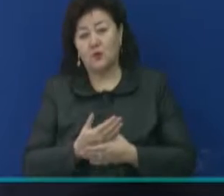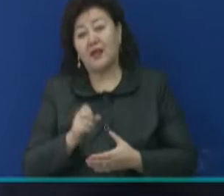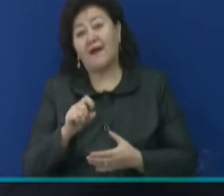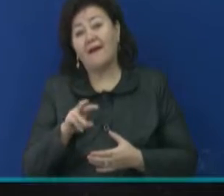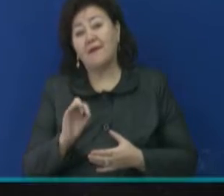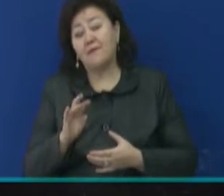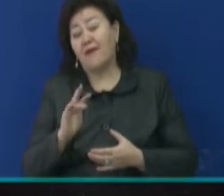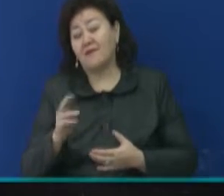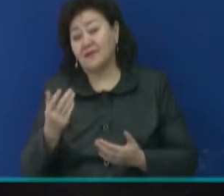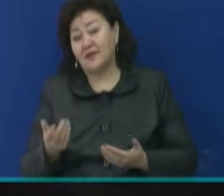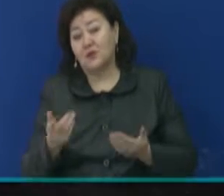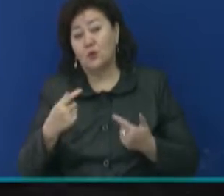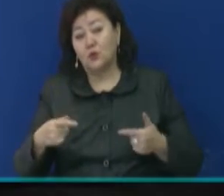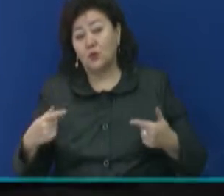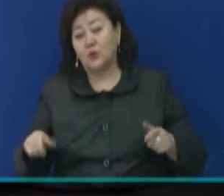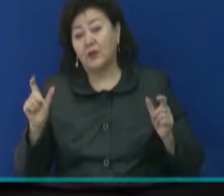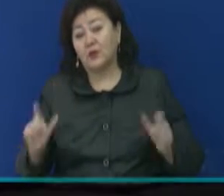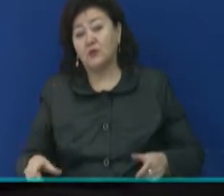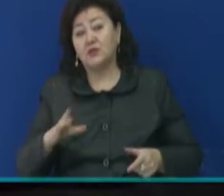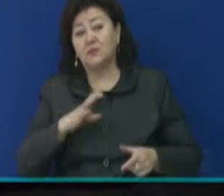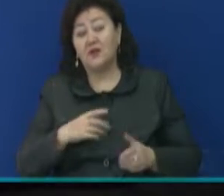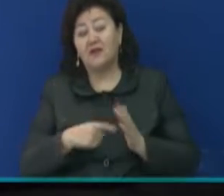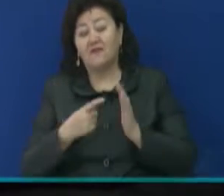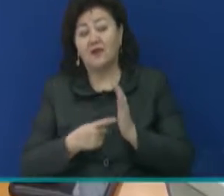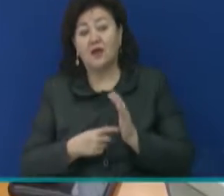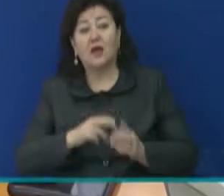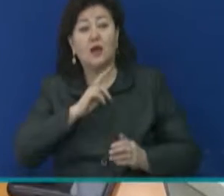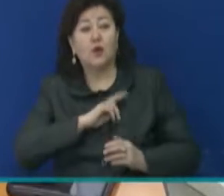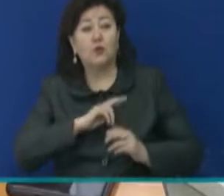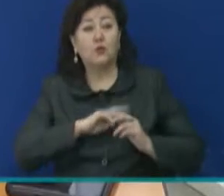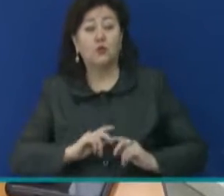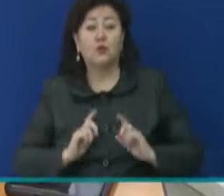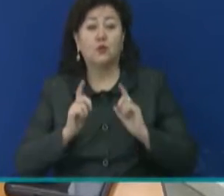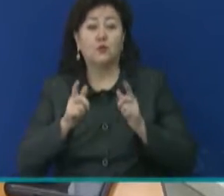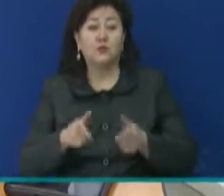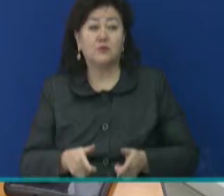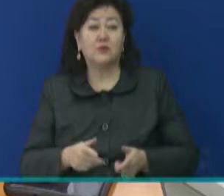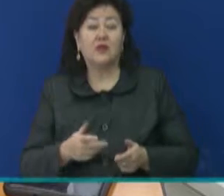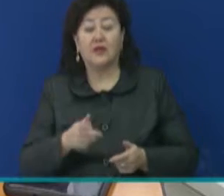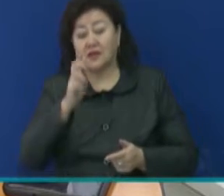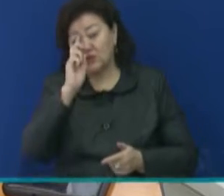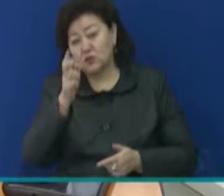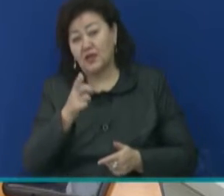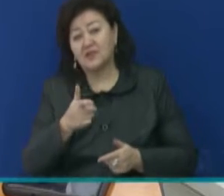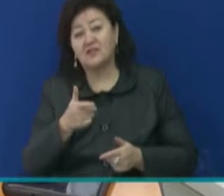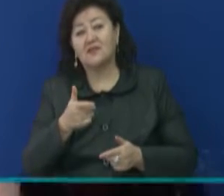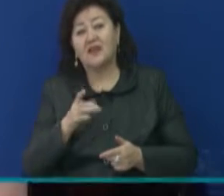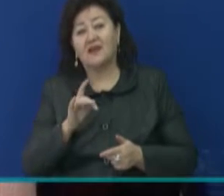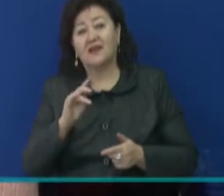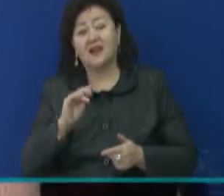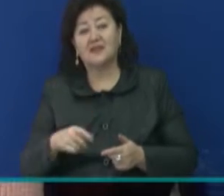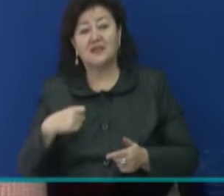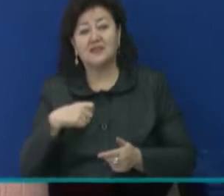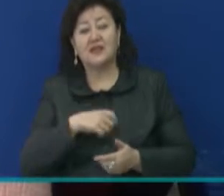алиментов то у других были вопросы касающиеся трудоустройства или государственных грантов для самозанятых